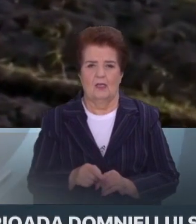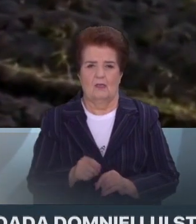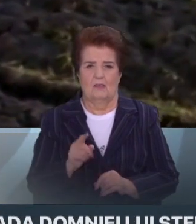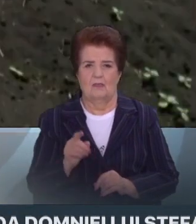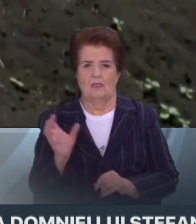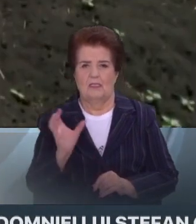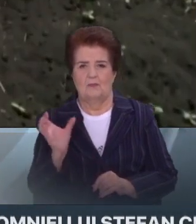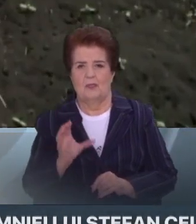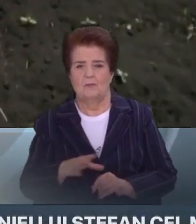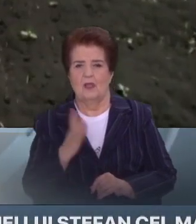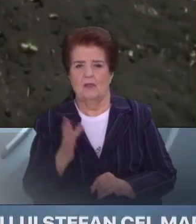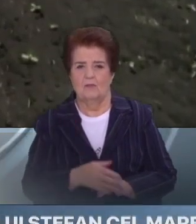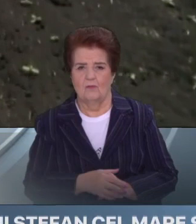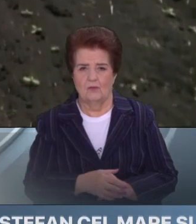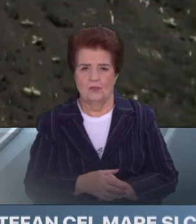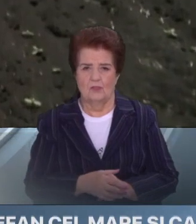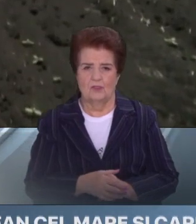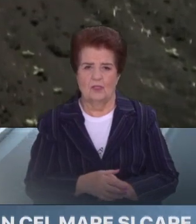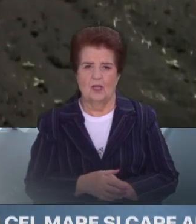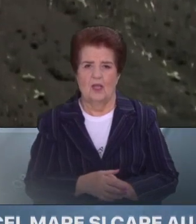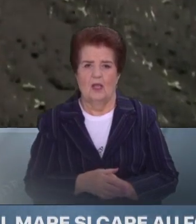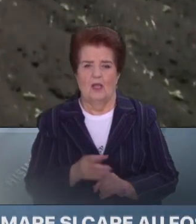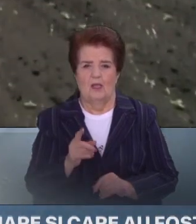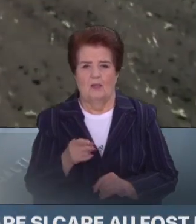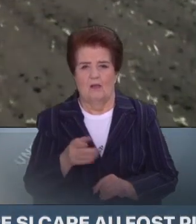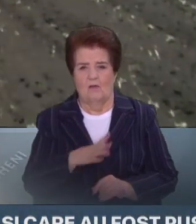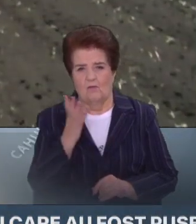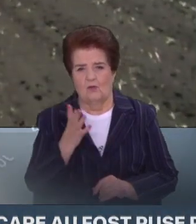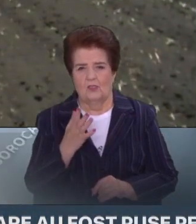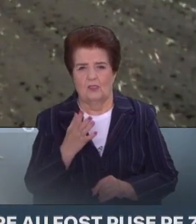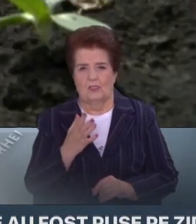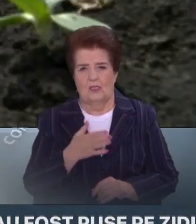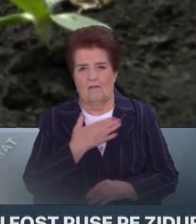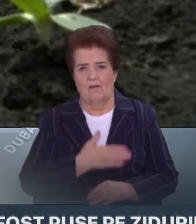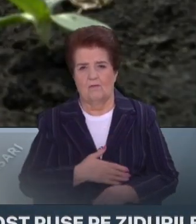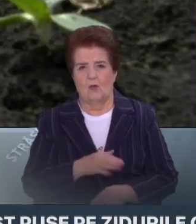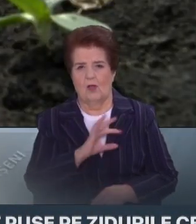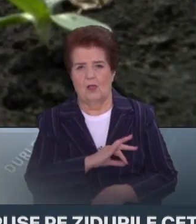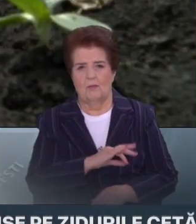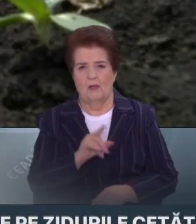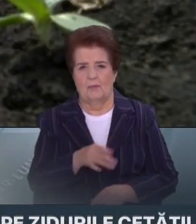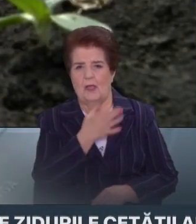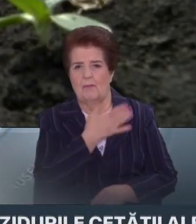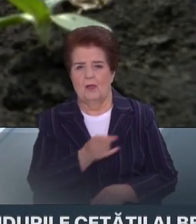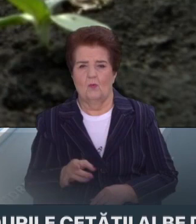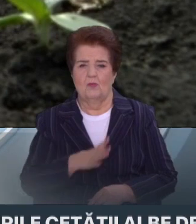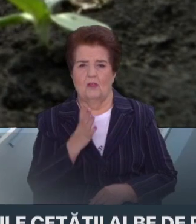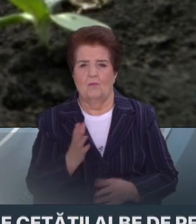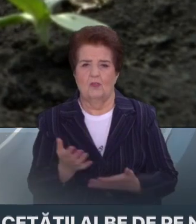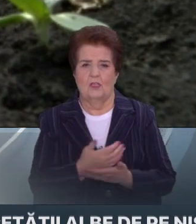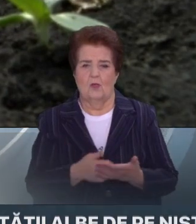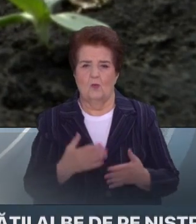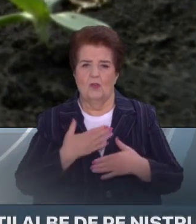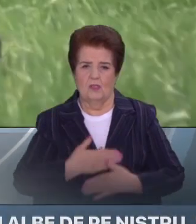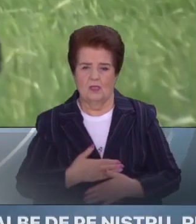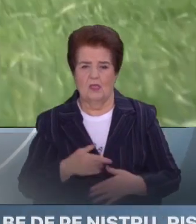Și dacă am avut condiții naturale favorabile pe parcurs, recolta a fost satisfăcătoare. Sperăm că și